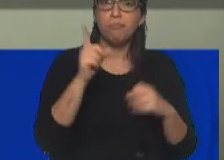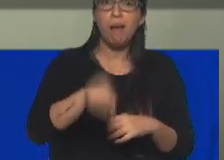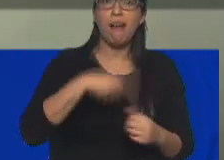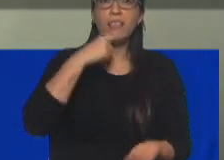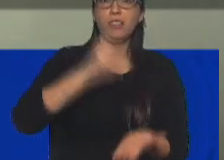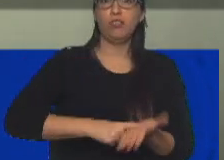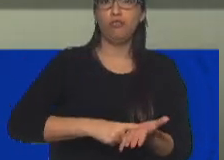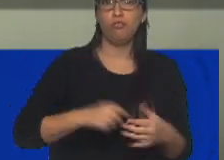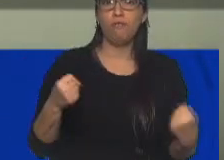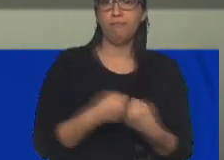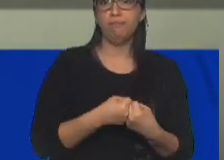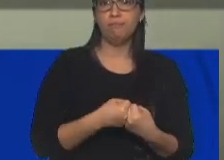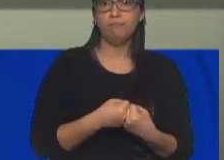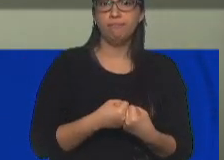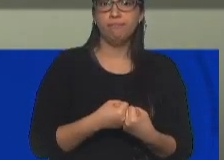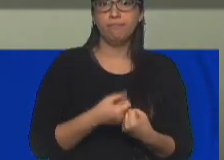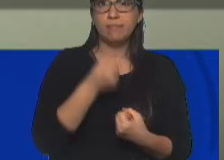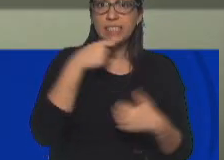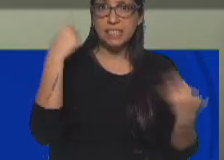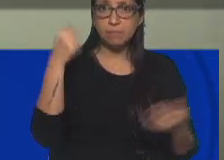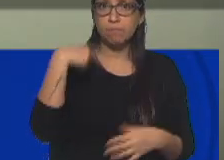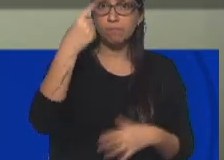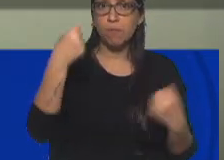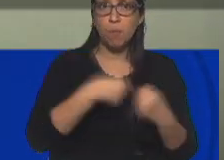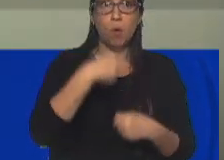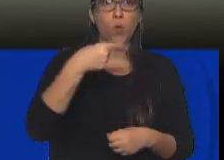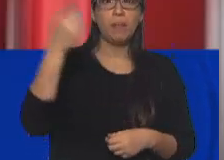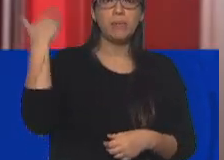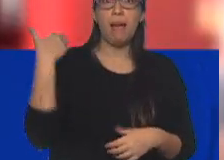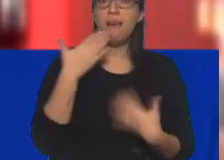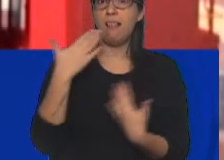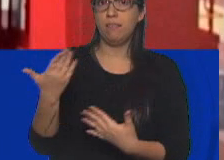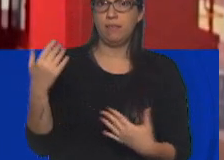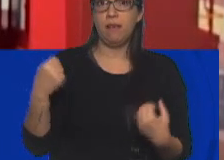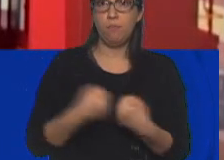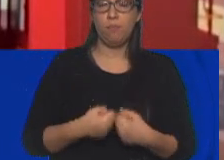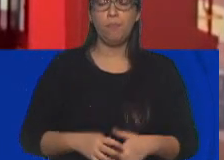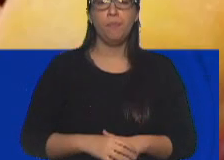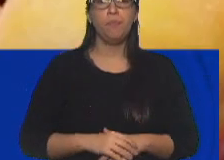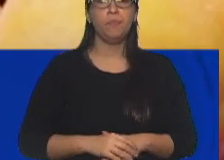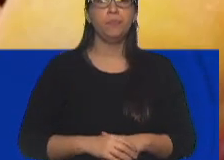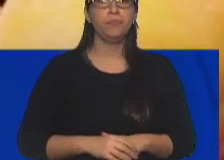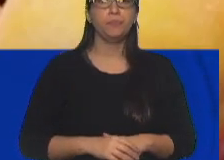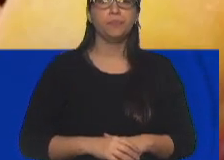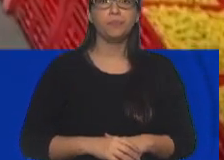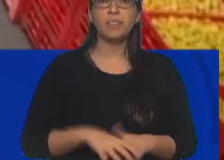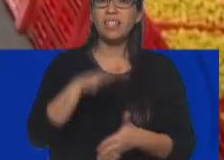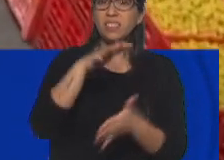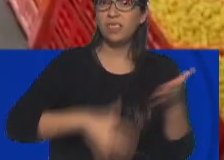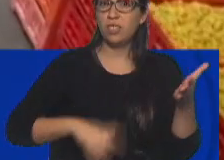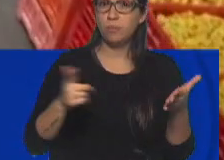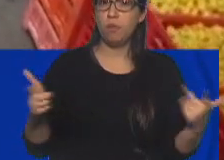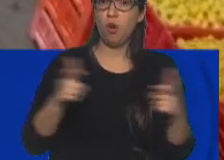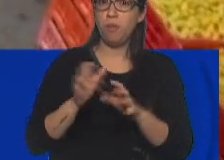die Tagesordnung der endgültigen Entscheidung gebracht haben. Para enfrentar los cuestionamientos, el texto aprobado por la